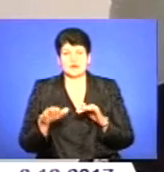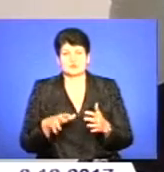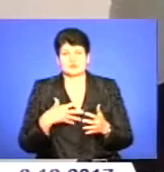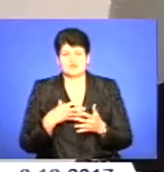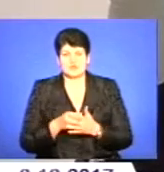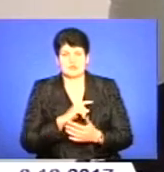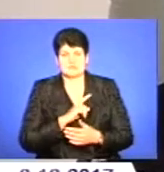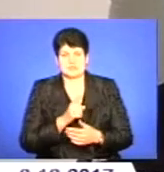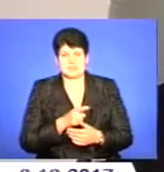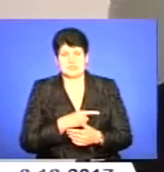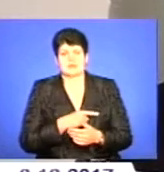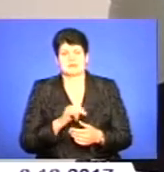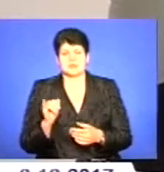волонтерами